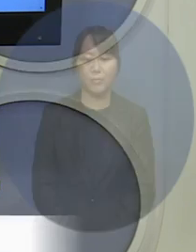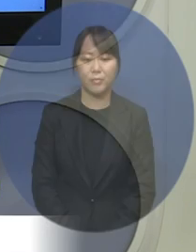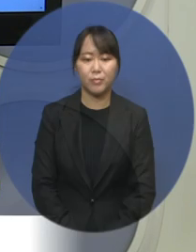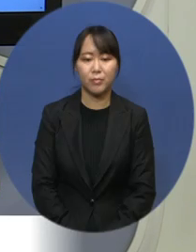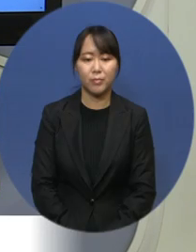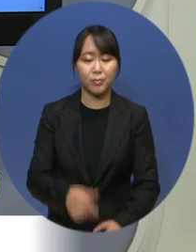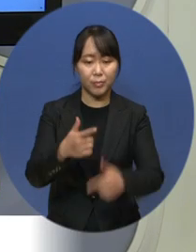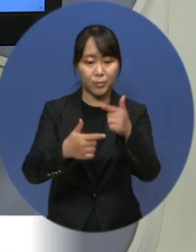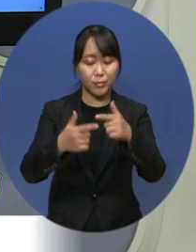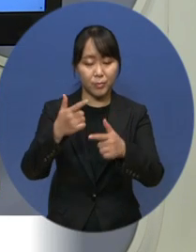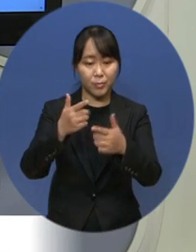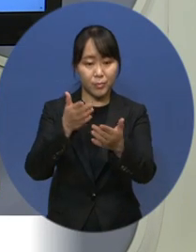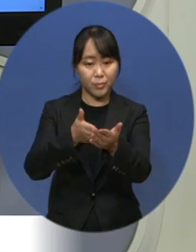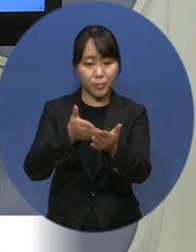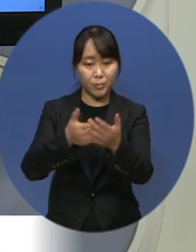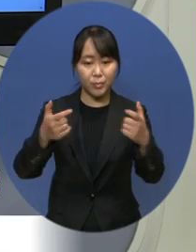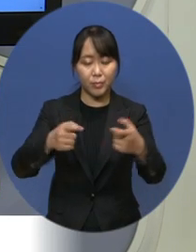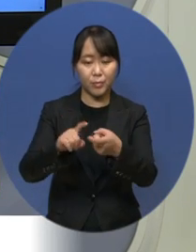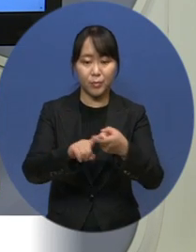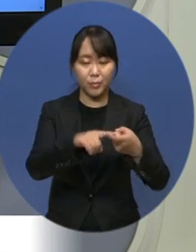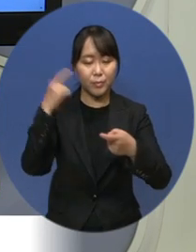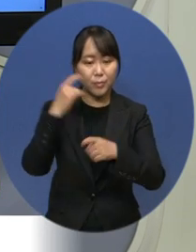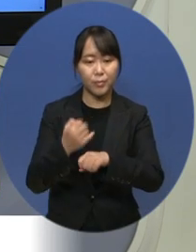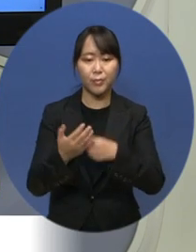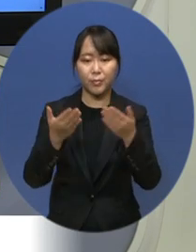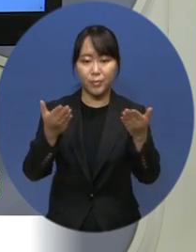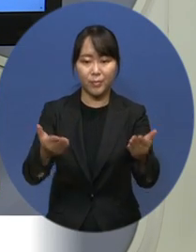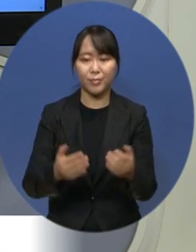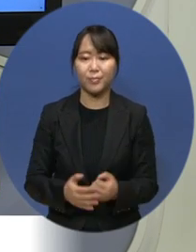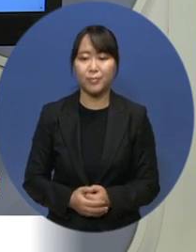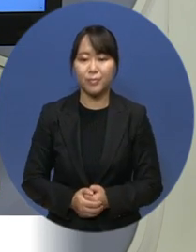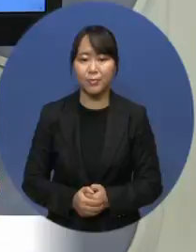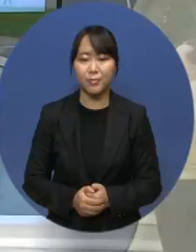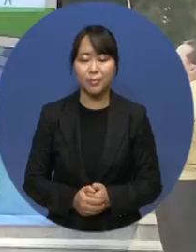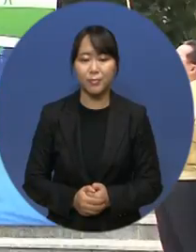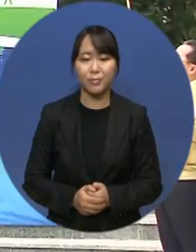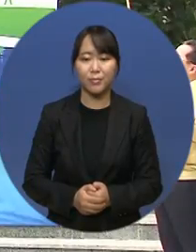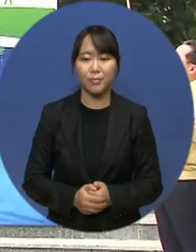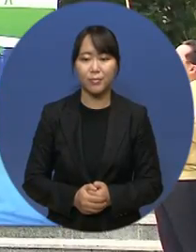8월 6일 목요일 만만한 뉴스는 지역 네트워크 소식으로 함께합니다.